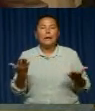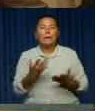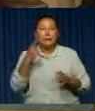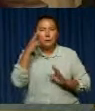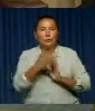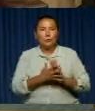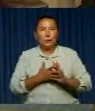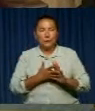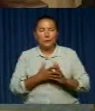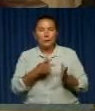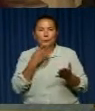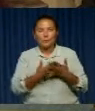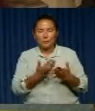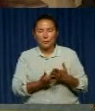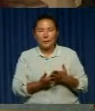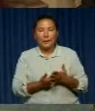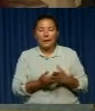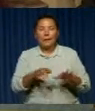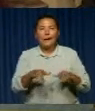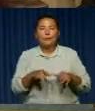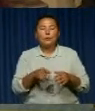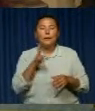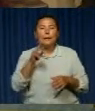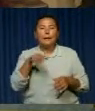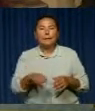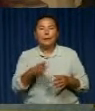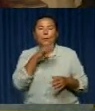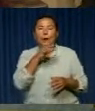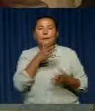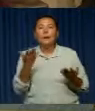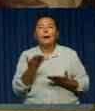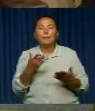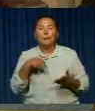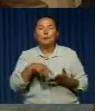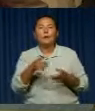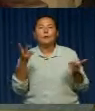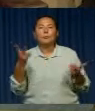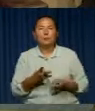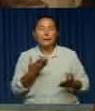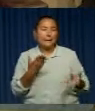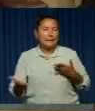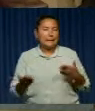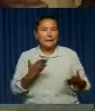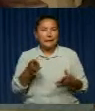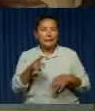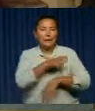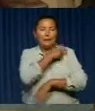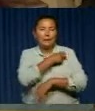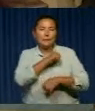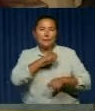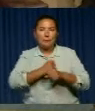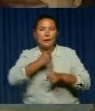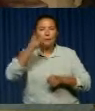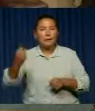ол сол картинаны көрсетіп тұрады. Компьютерлік томографияға біз қай уақытта барған дұрыс? Егер оны дәрігер жібереді,